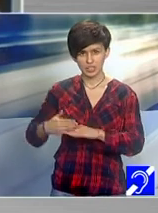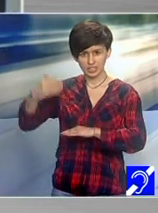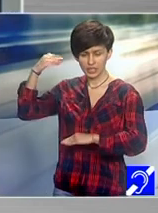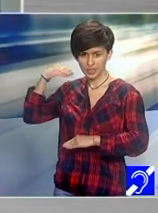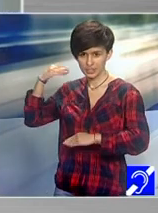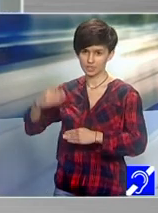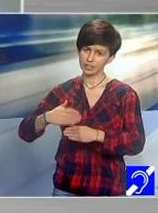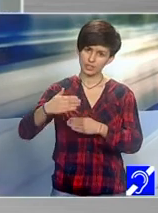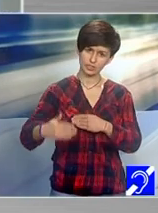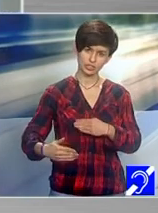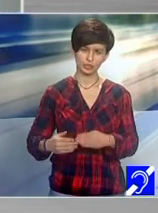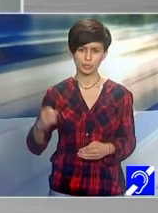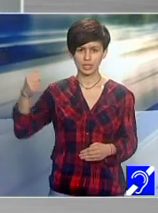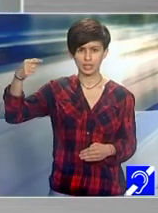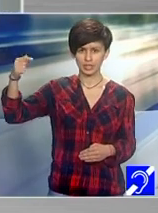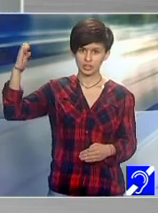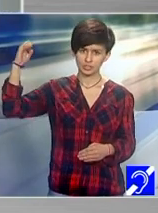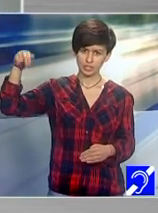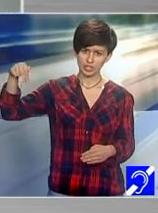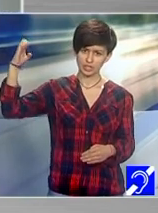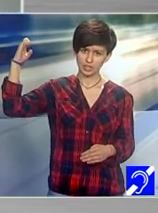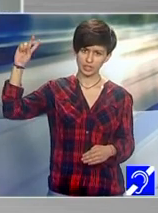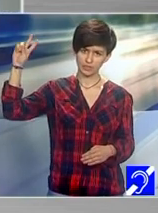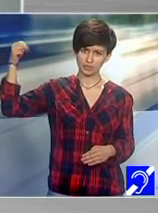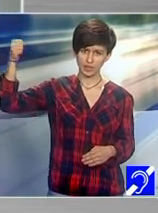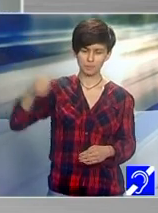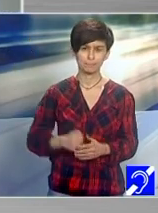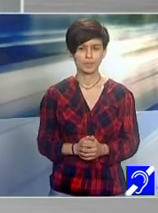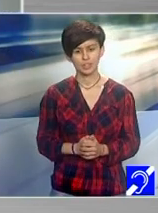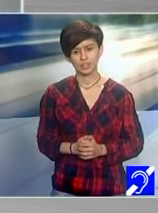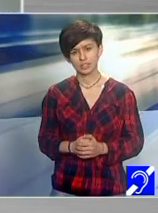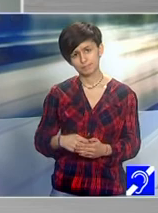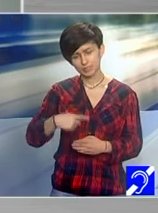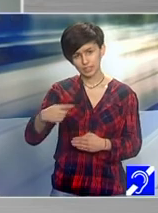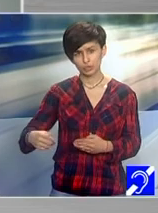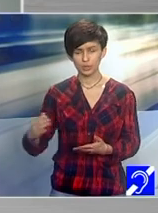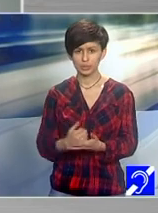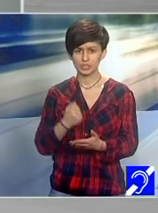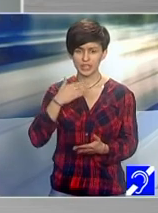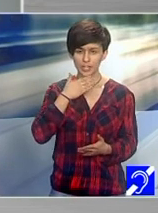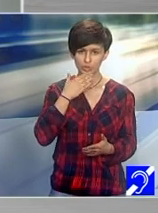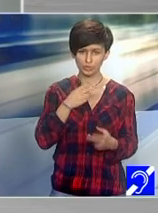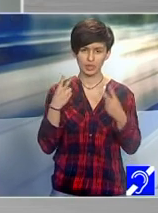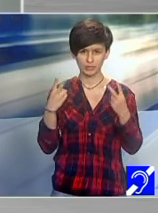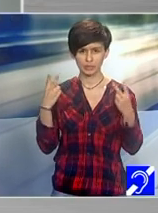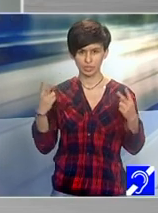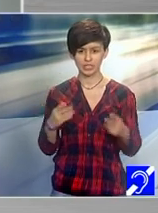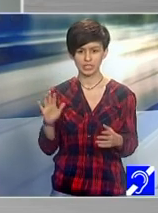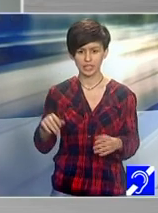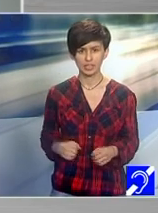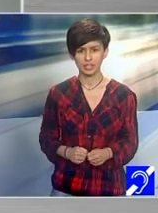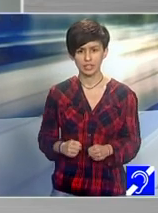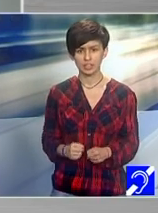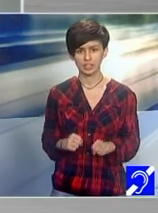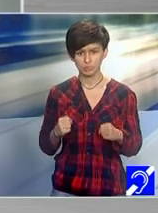Vreau să spun că obținerea unui premiu important are un impact extraordinar asupra unei afaceri.